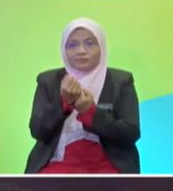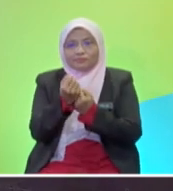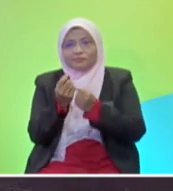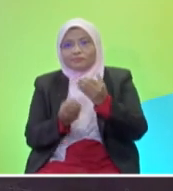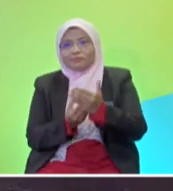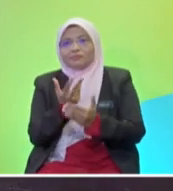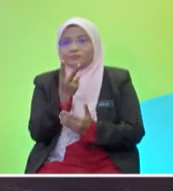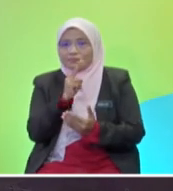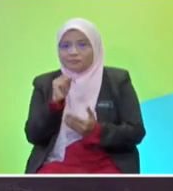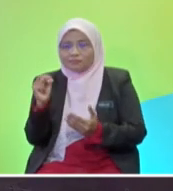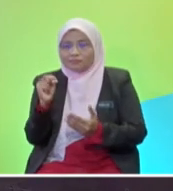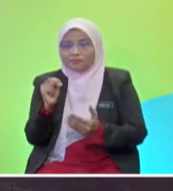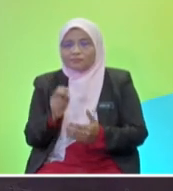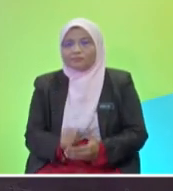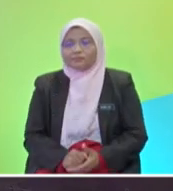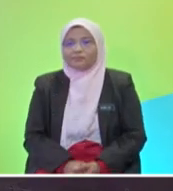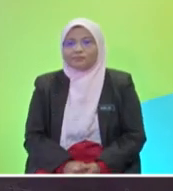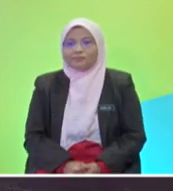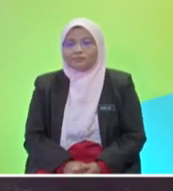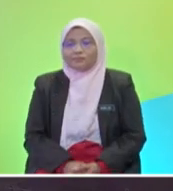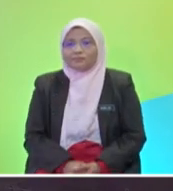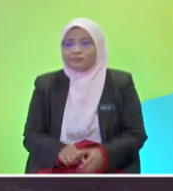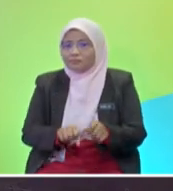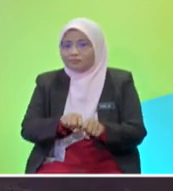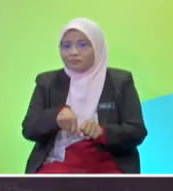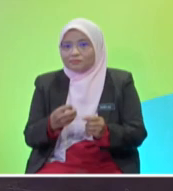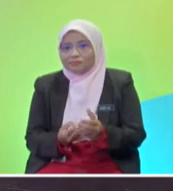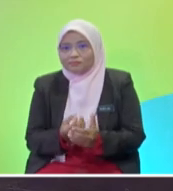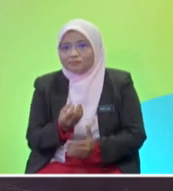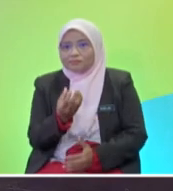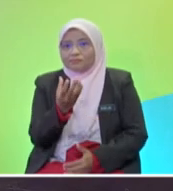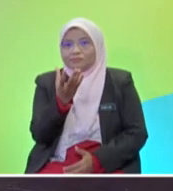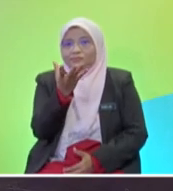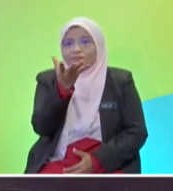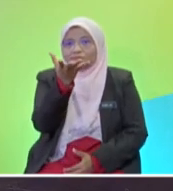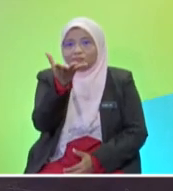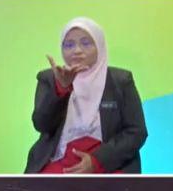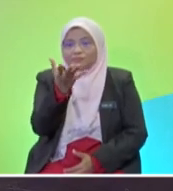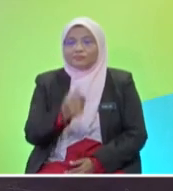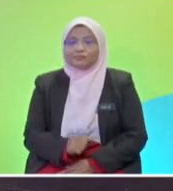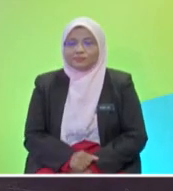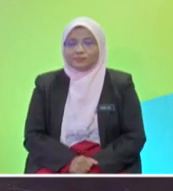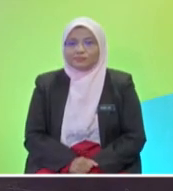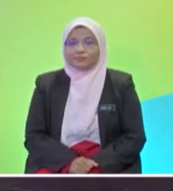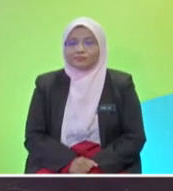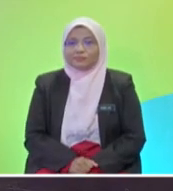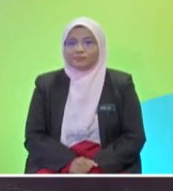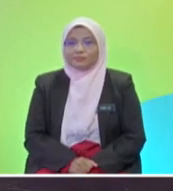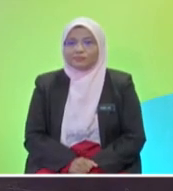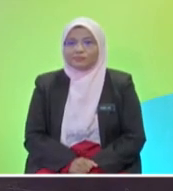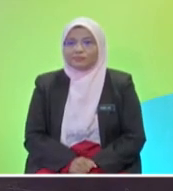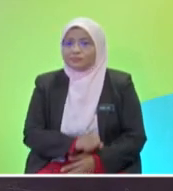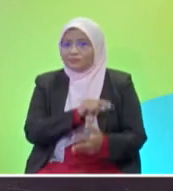boleh tumbuh dengan besar dengan baguslah, semakin membesar tumbuh-tumbuhan tersebut. Okey,